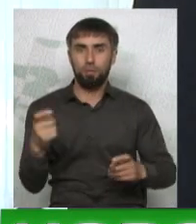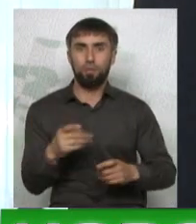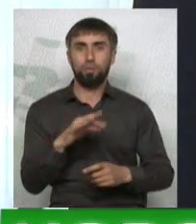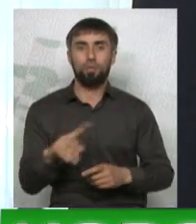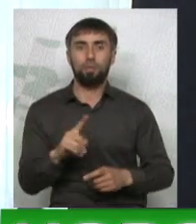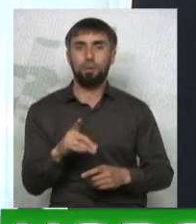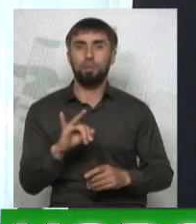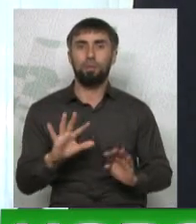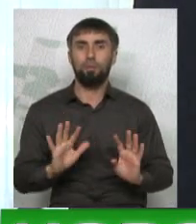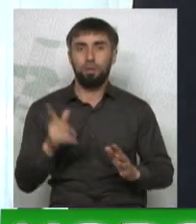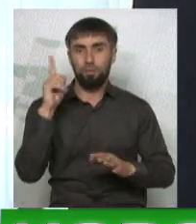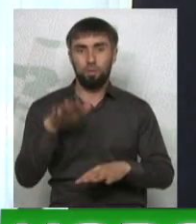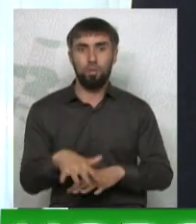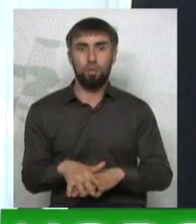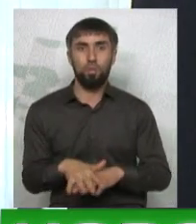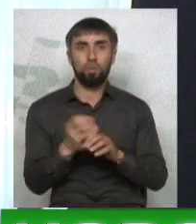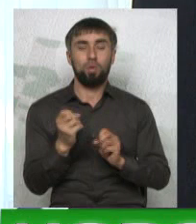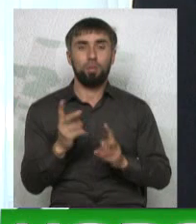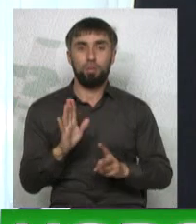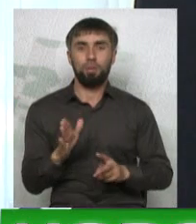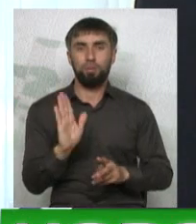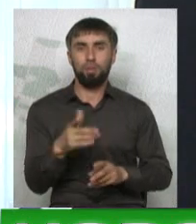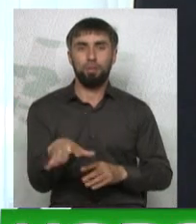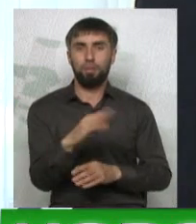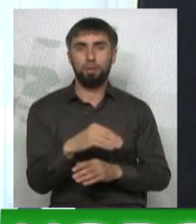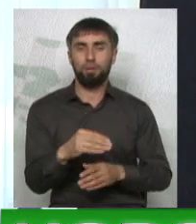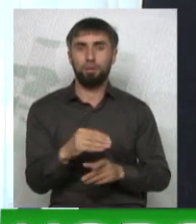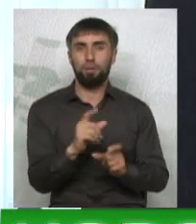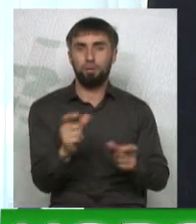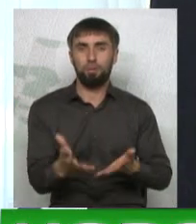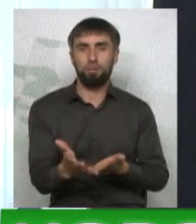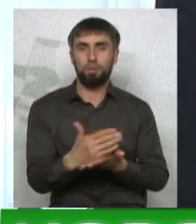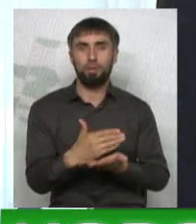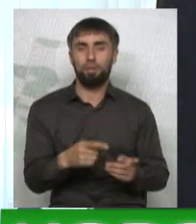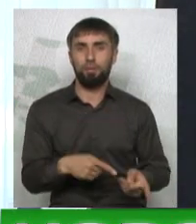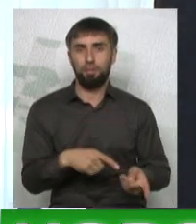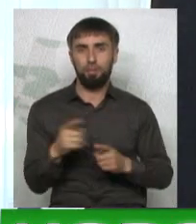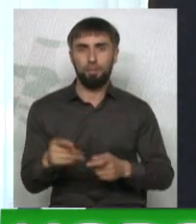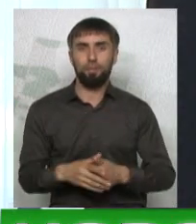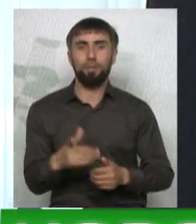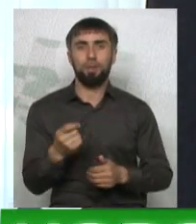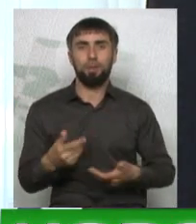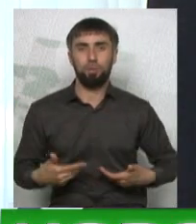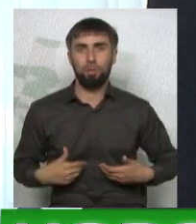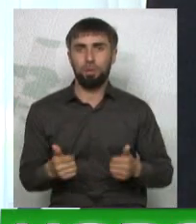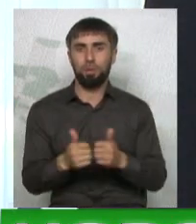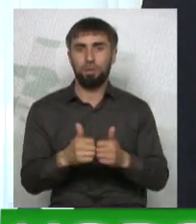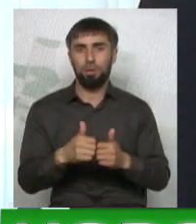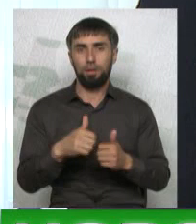том, что при достижении отметки критической надо будет нам эвакуировать непосредственно население, которое находится вдоль реки